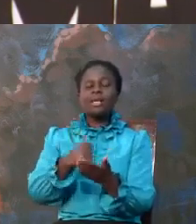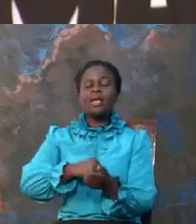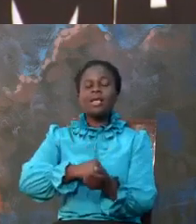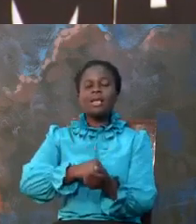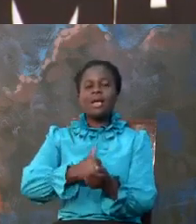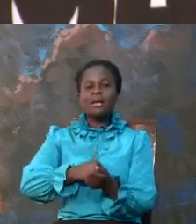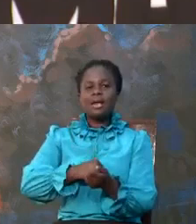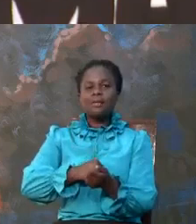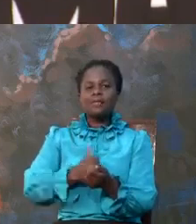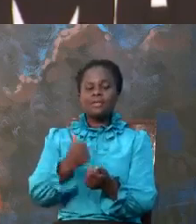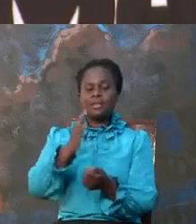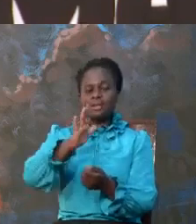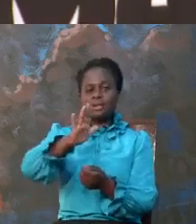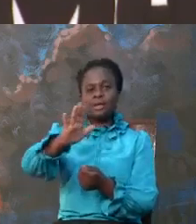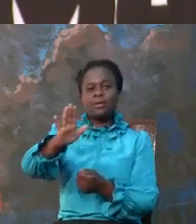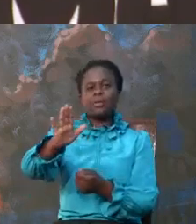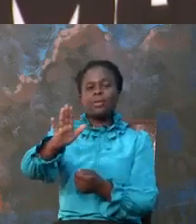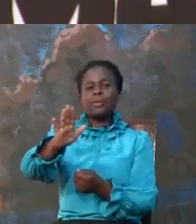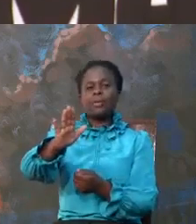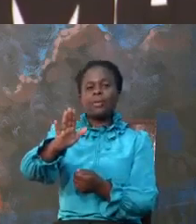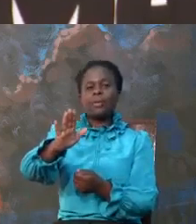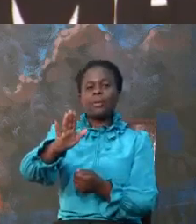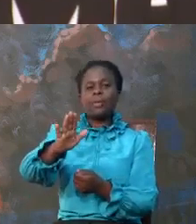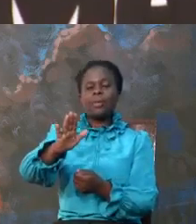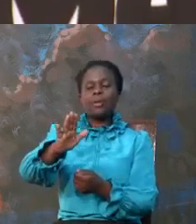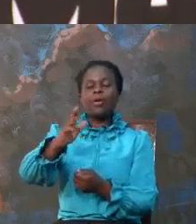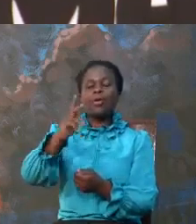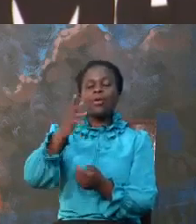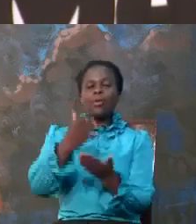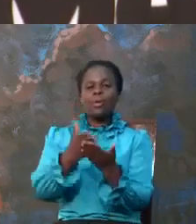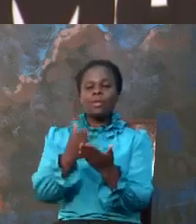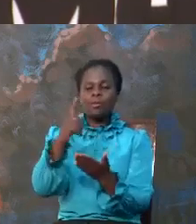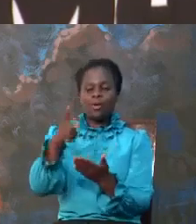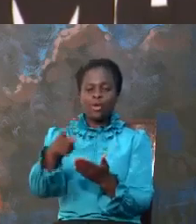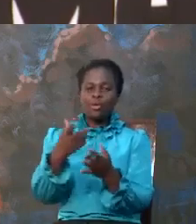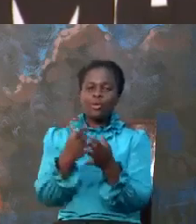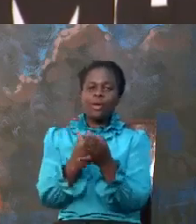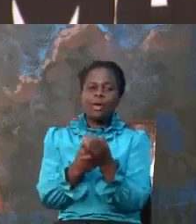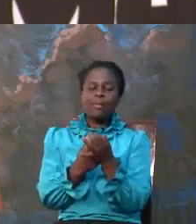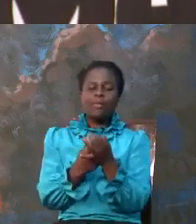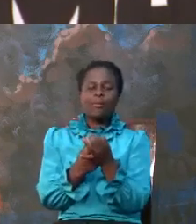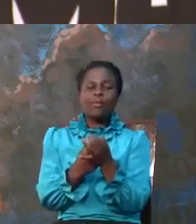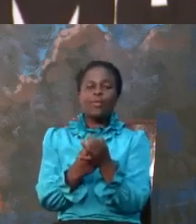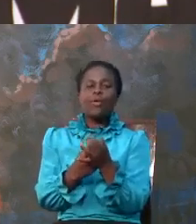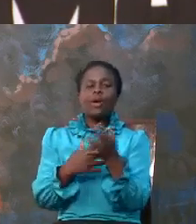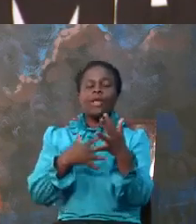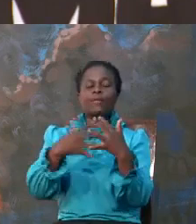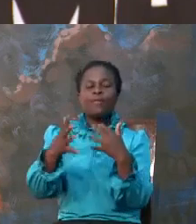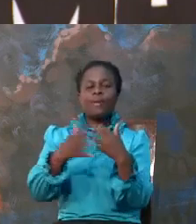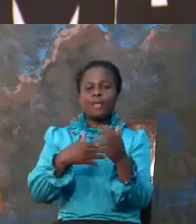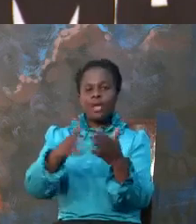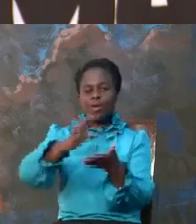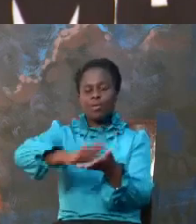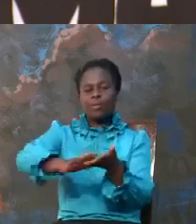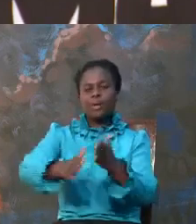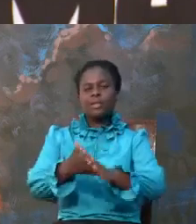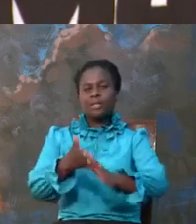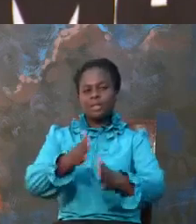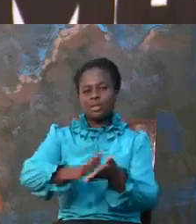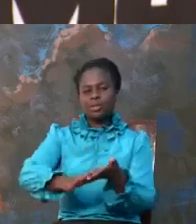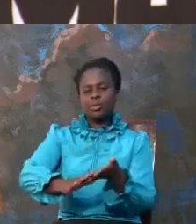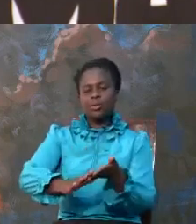nafsi zenu. Kwani ni hiyo damu ifanyayo